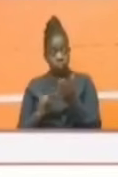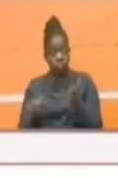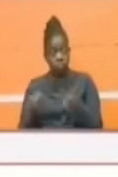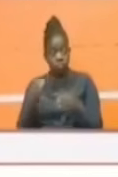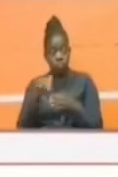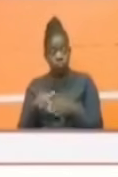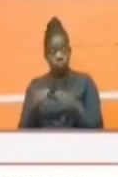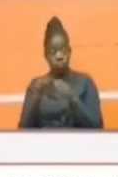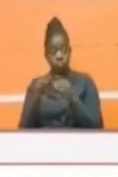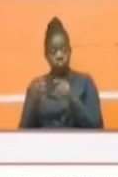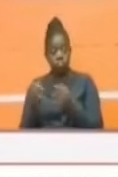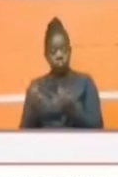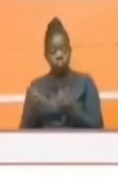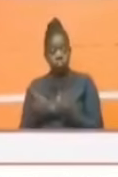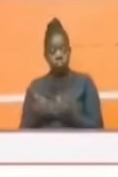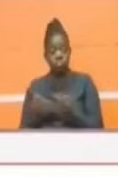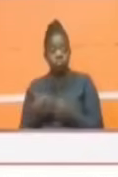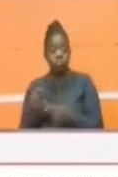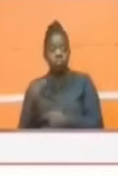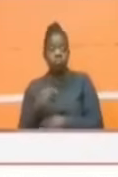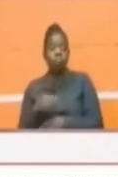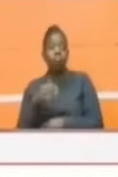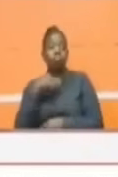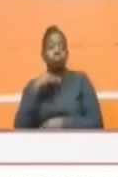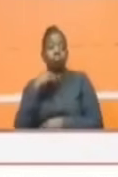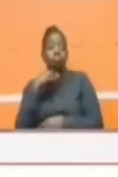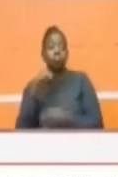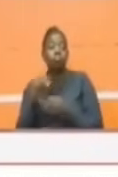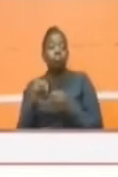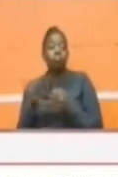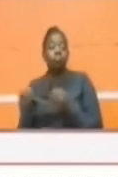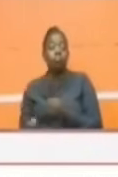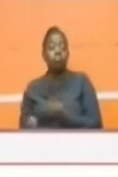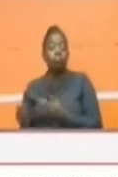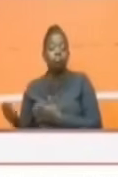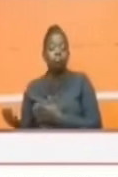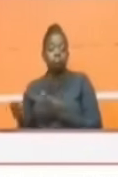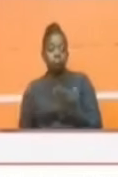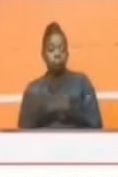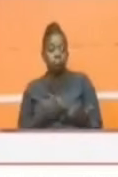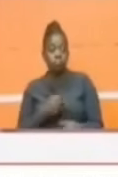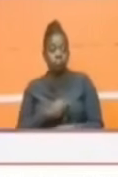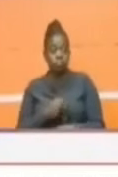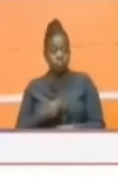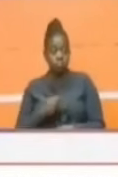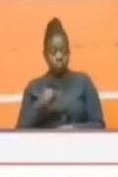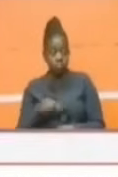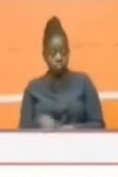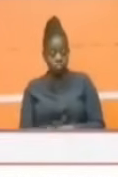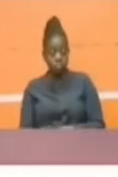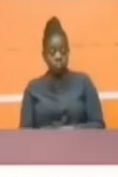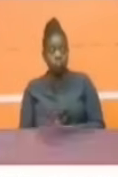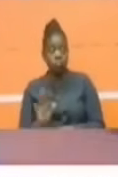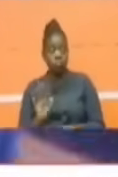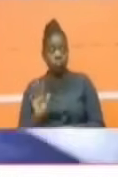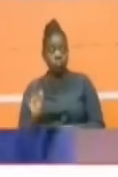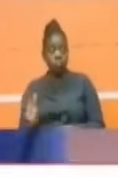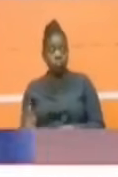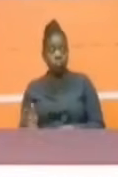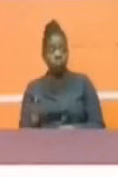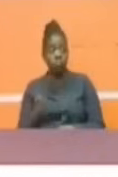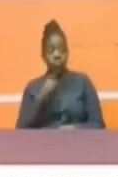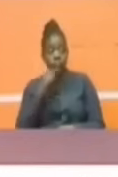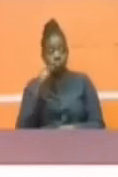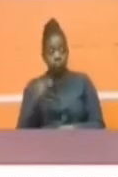n'omukazi ne bagimuteeka ku bulago. Omwana omujjwa gwemujana nnyina gwenaleeta ne nnyina omwami we yamanya